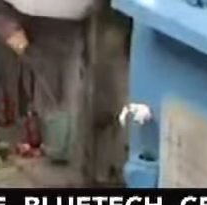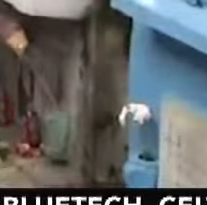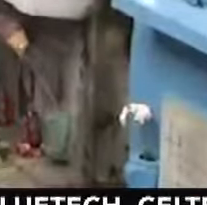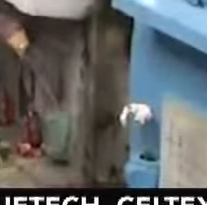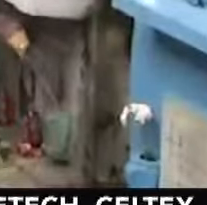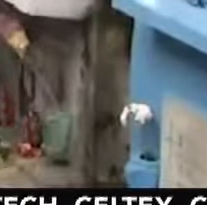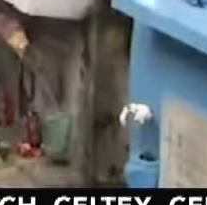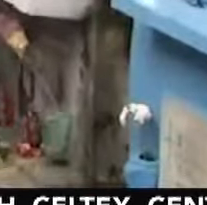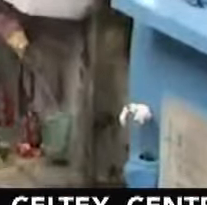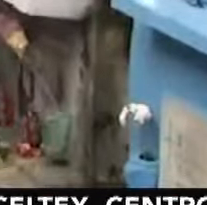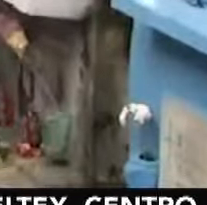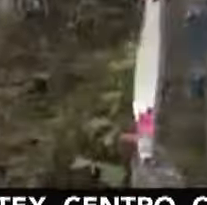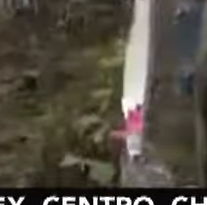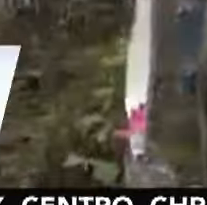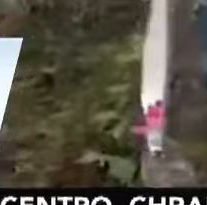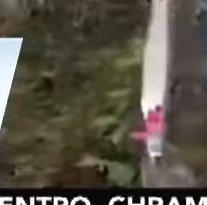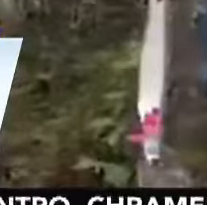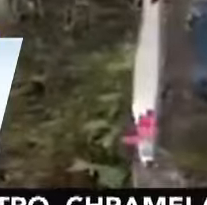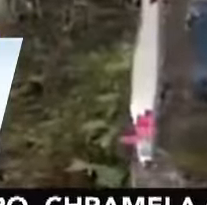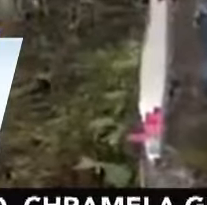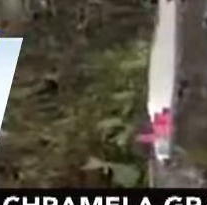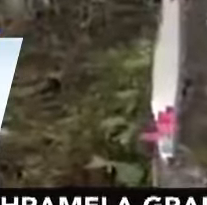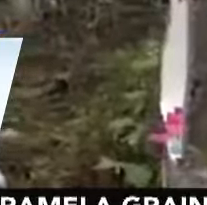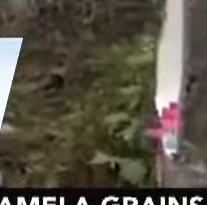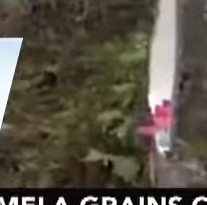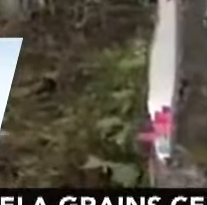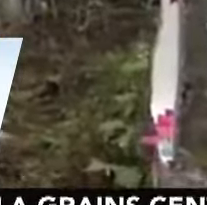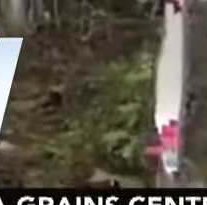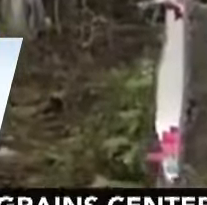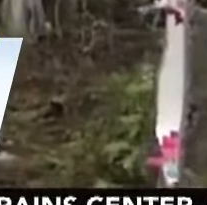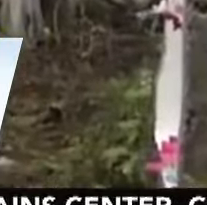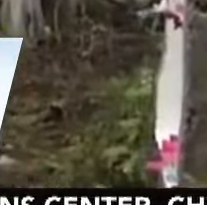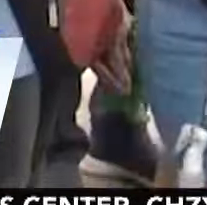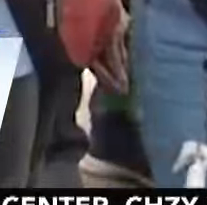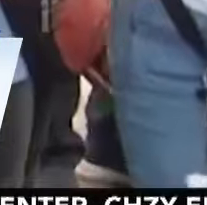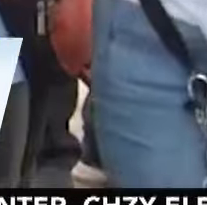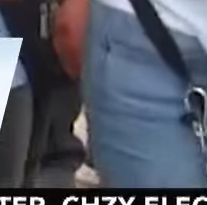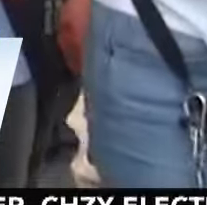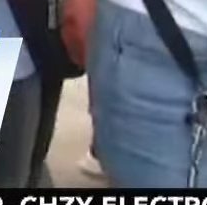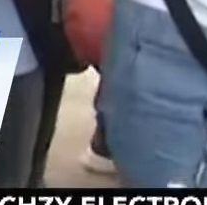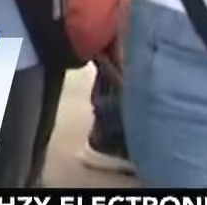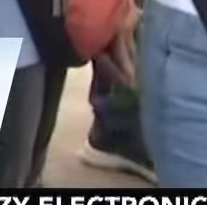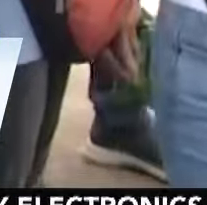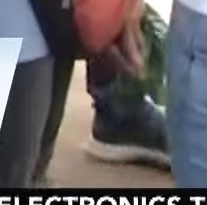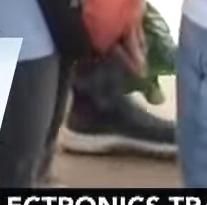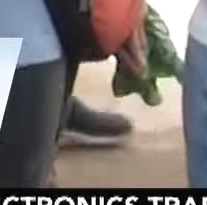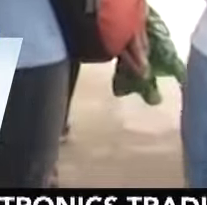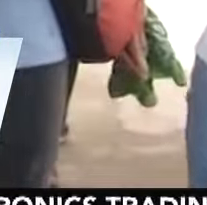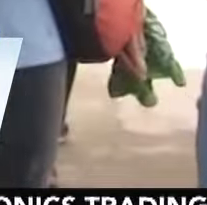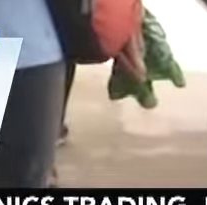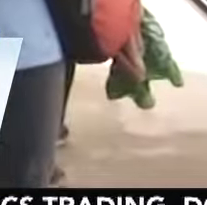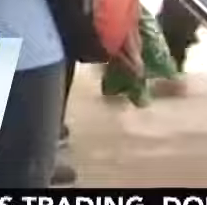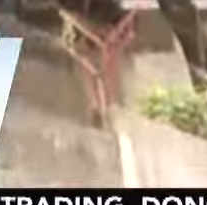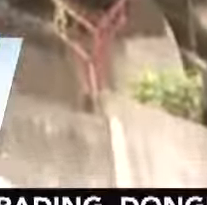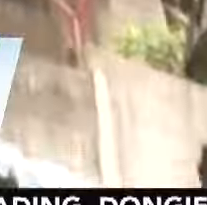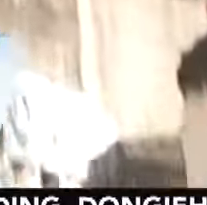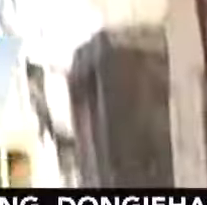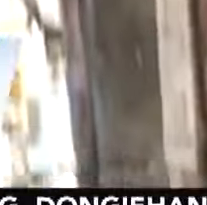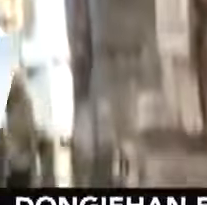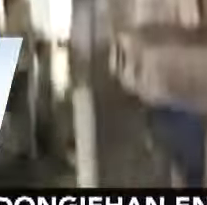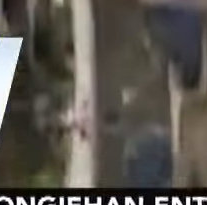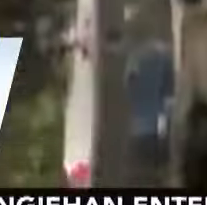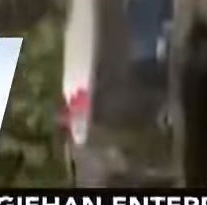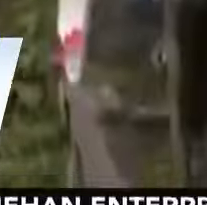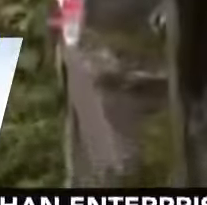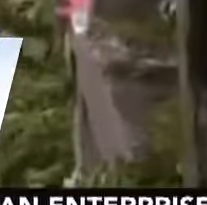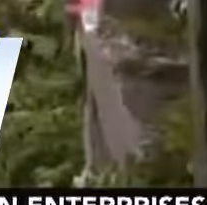Mag-aalay sana ng bulaklak sa puntod ng kanilang lolo sa Barangka Cemetery sa Marikina, ang pamilya ni Joylene Abadilla. Pero laking gulat